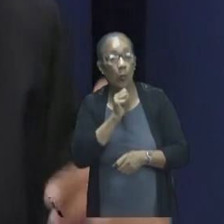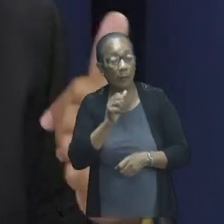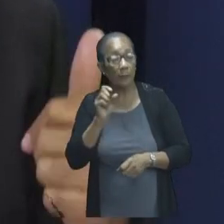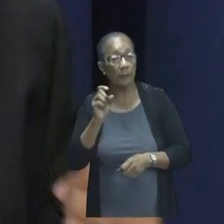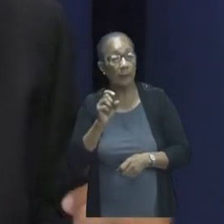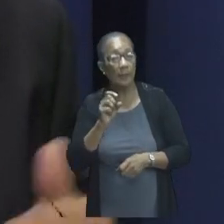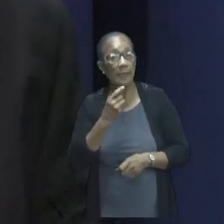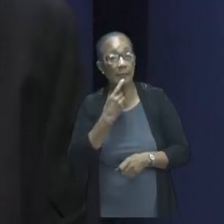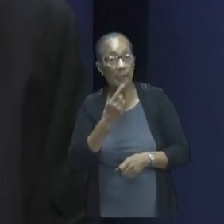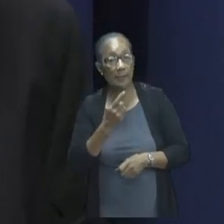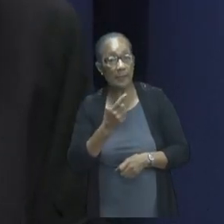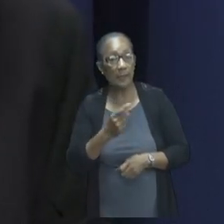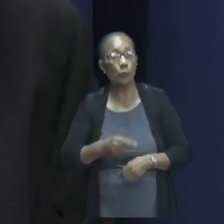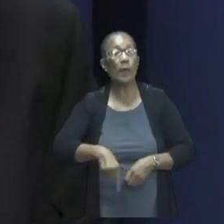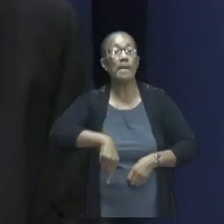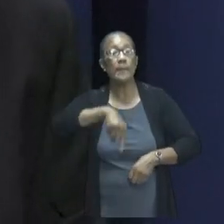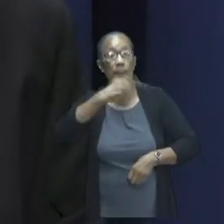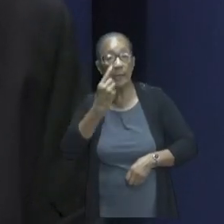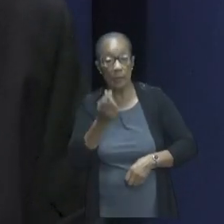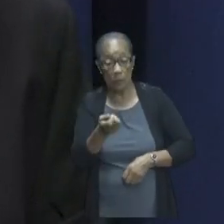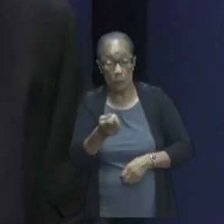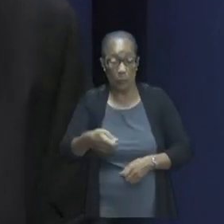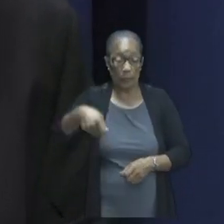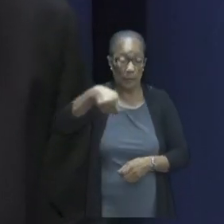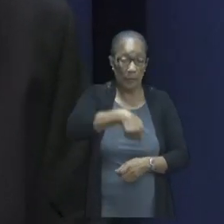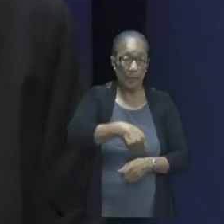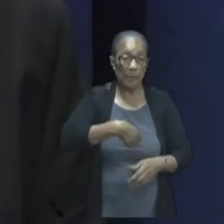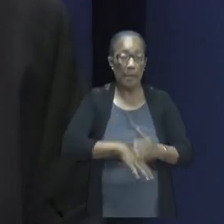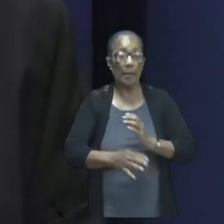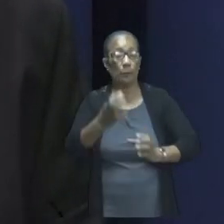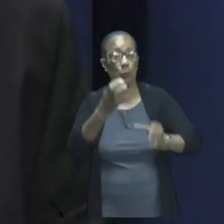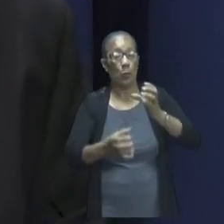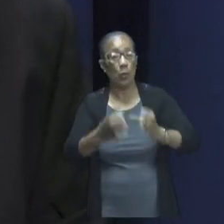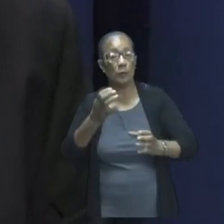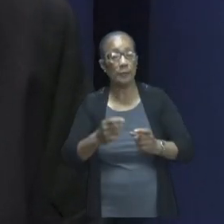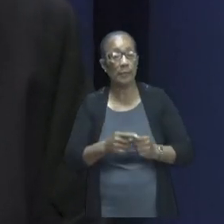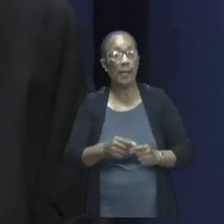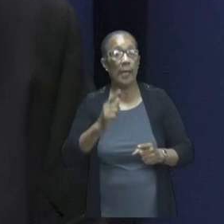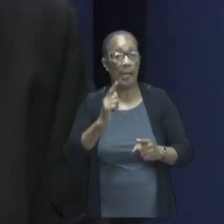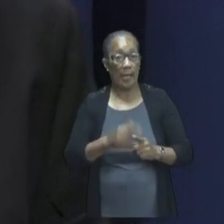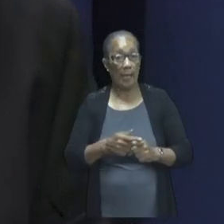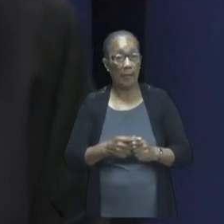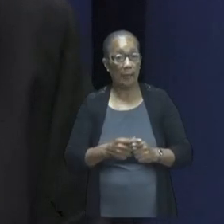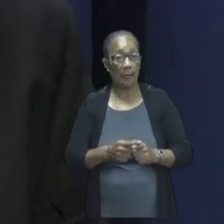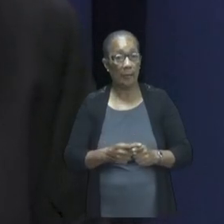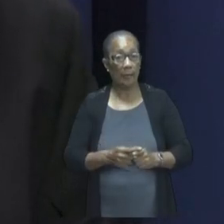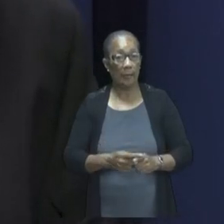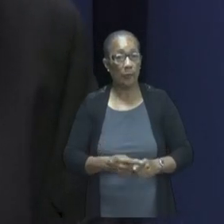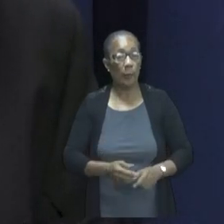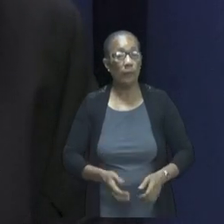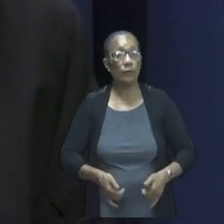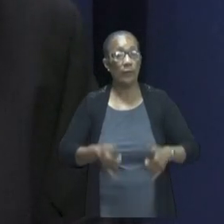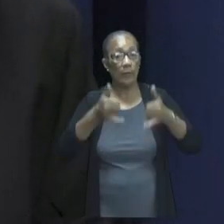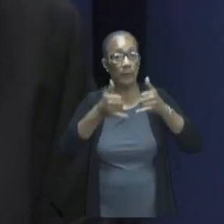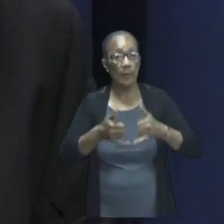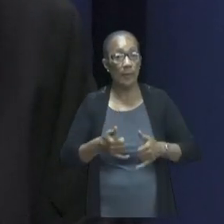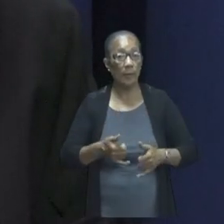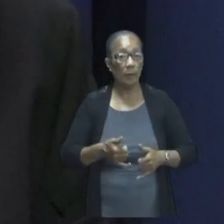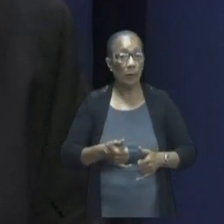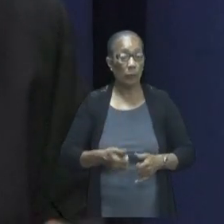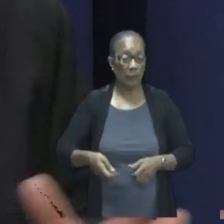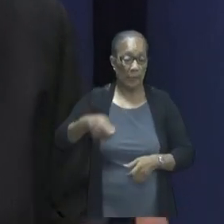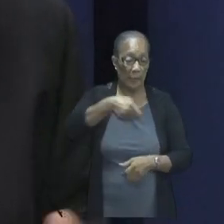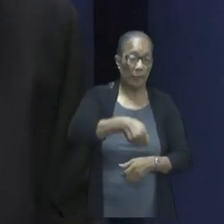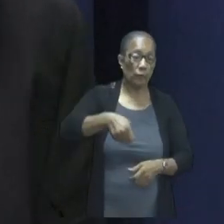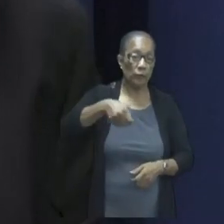dat wordt 4 meer zullen moeten investeren in ons bos en dat we veel meer moeten investeren in technologie